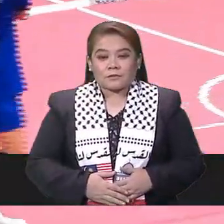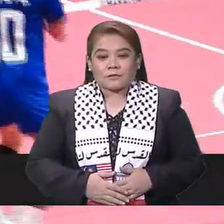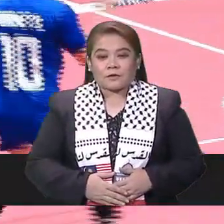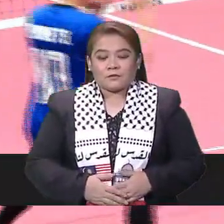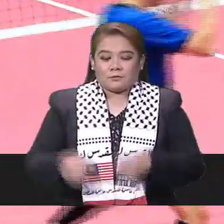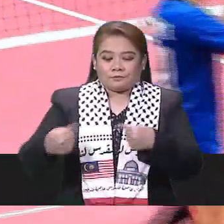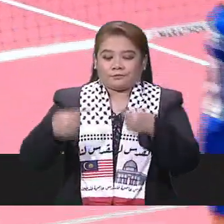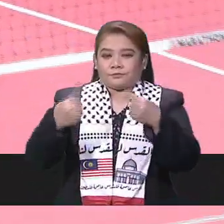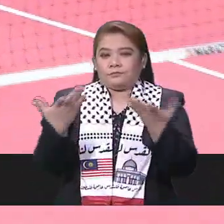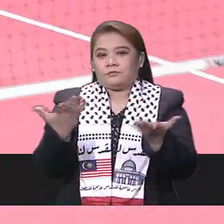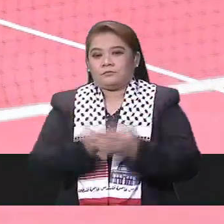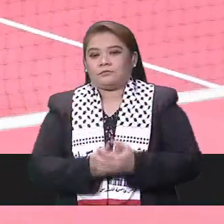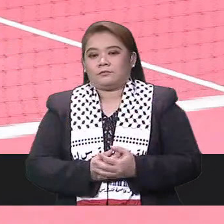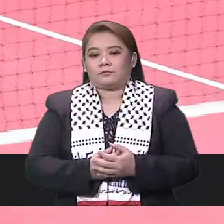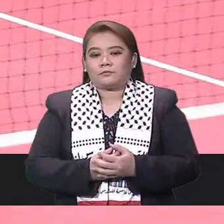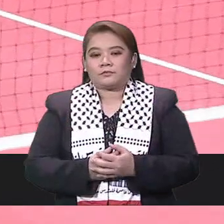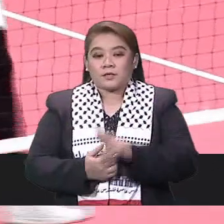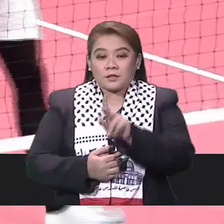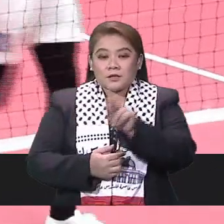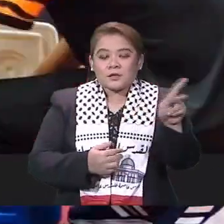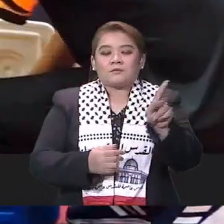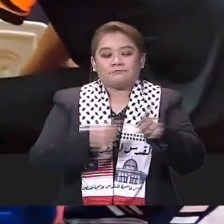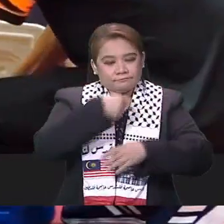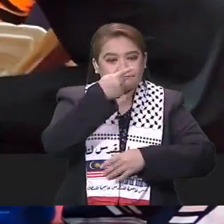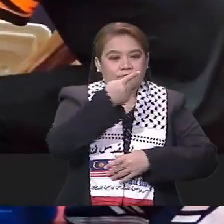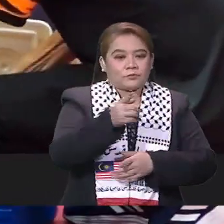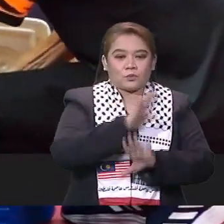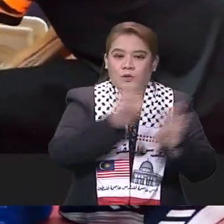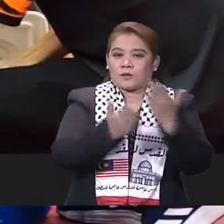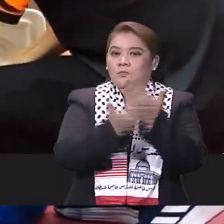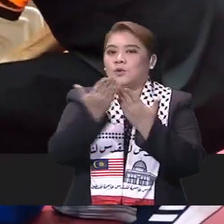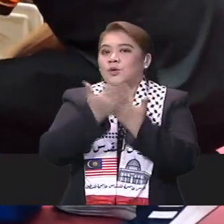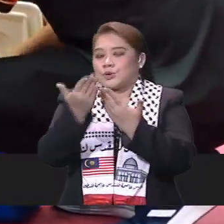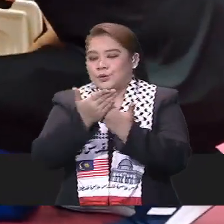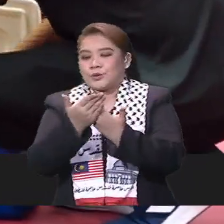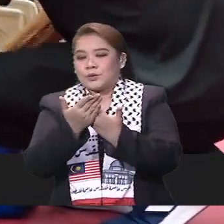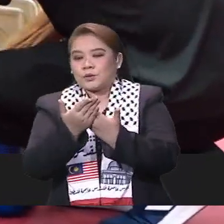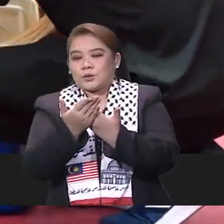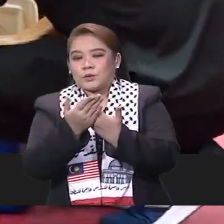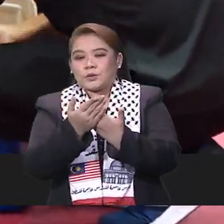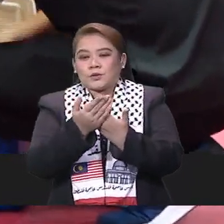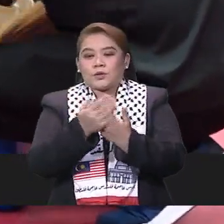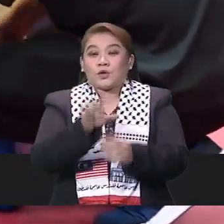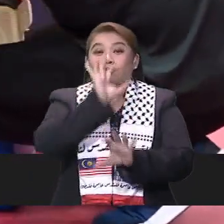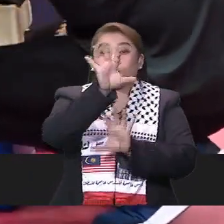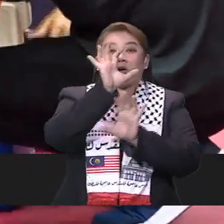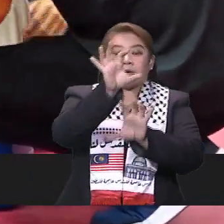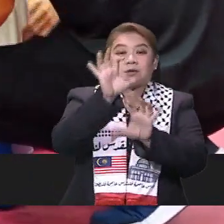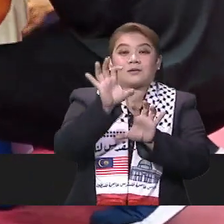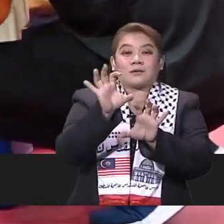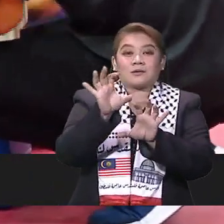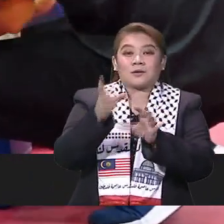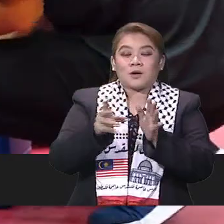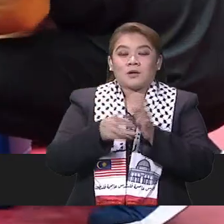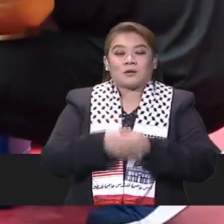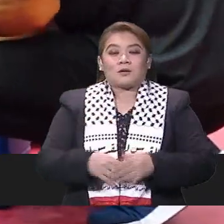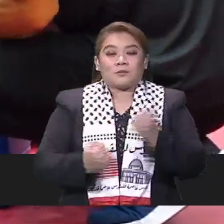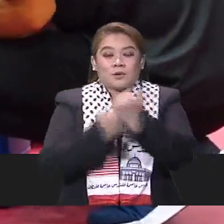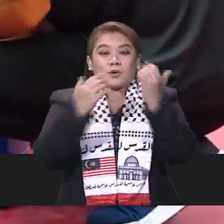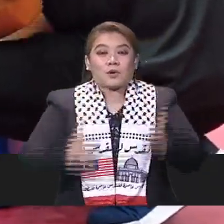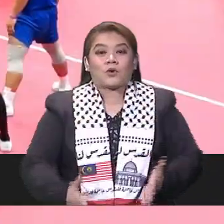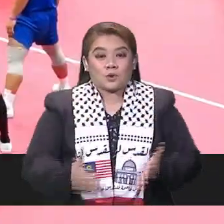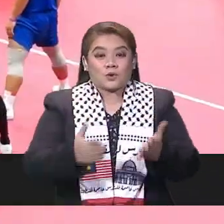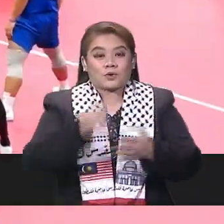Beraksi di posisi apit kiri bagaimanapun mengakui hal itu bukanlah mudah di tengah sorakan penyokong lawan yang bakal memberi kelebihan kepada tuan